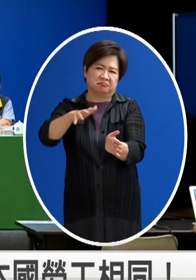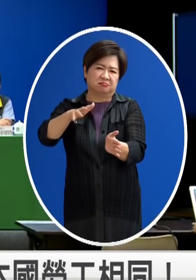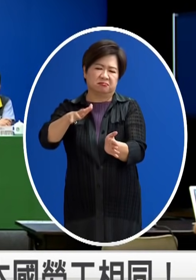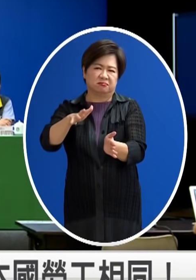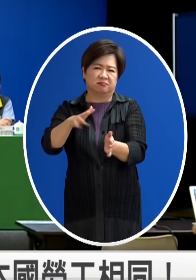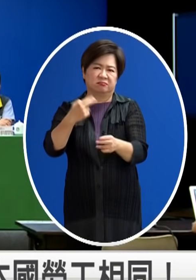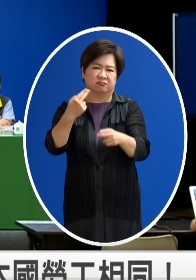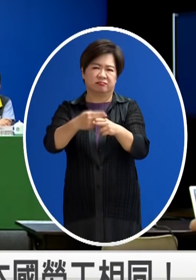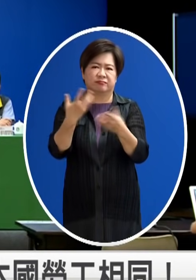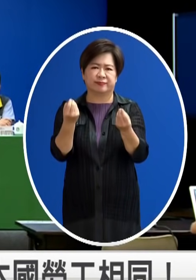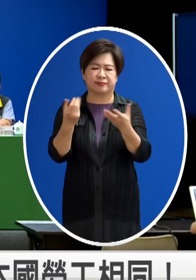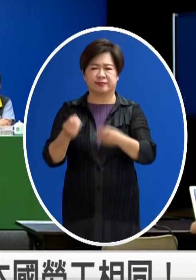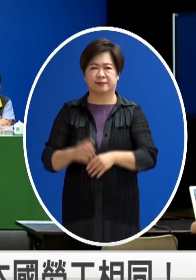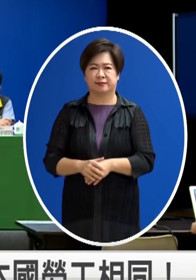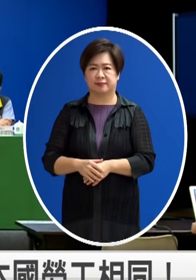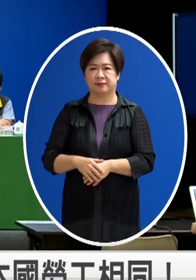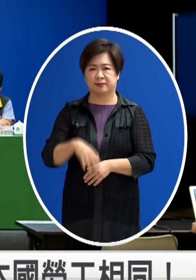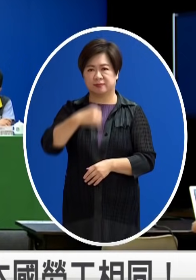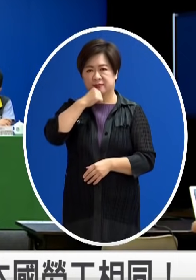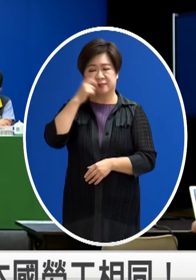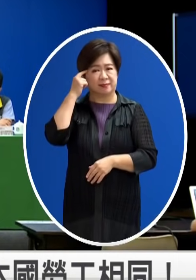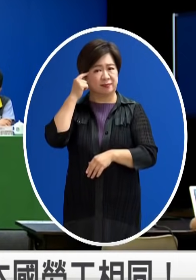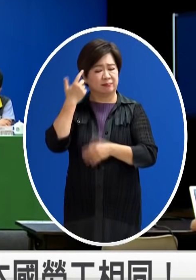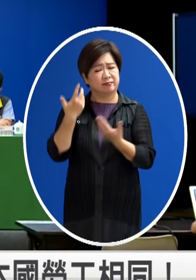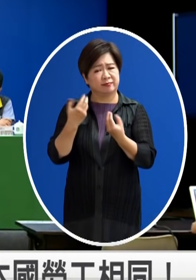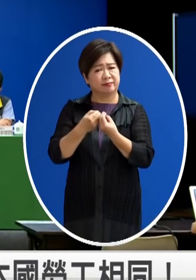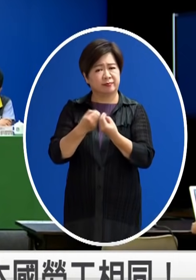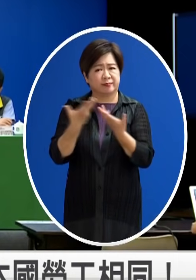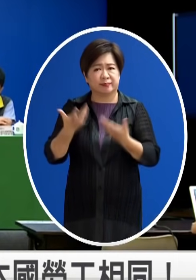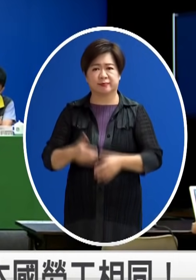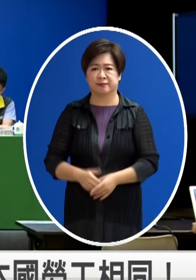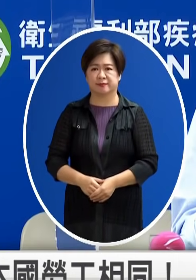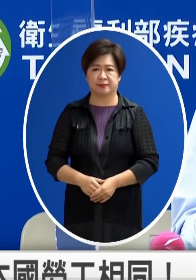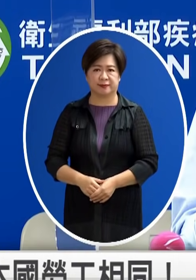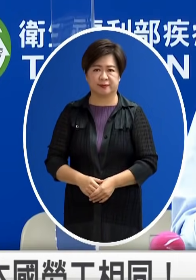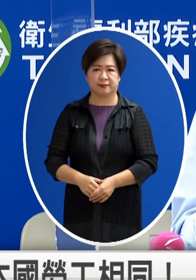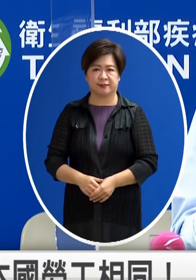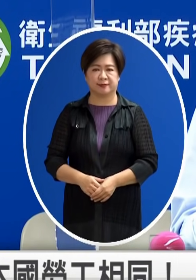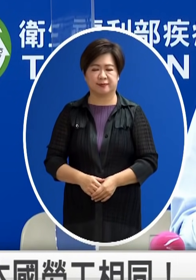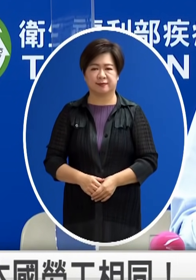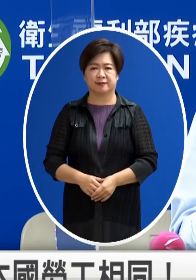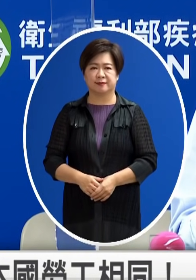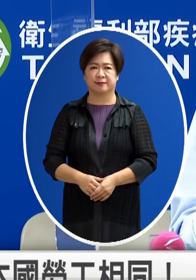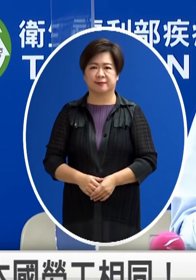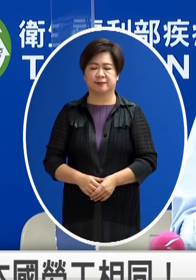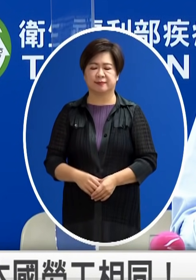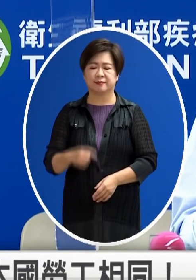分，台湾有哪些的考量与做法？以上，谢谢。 好，我想在